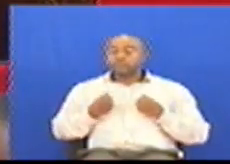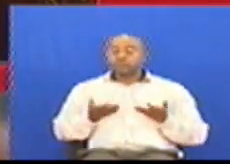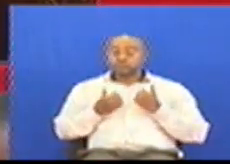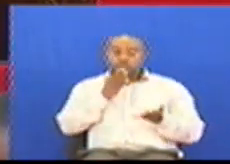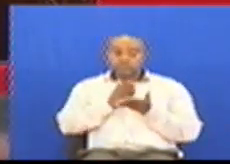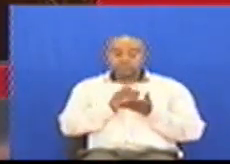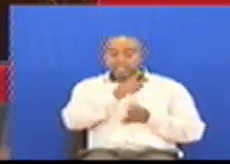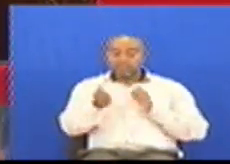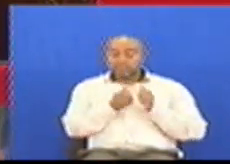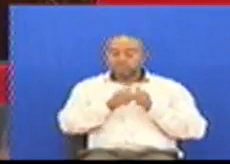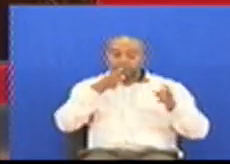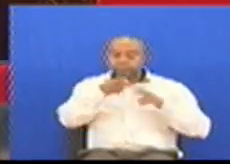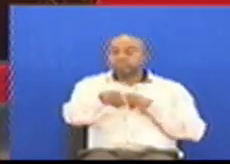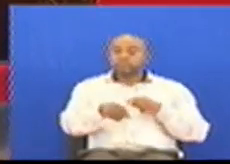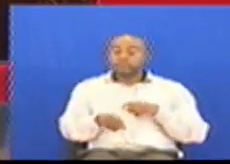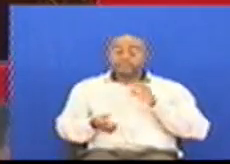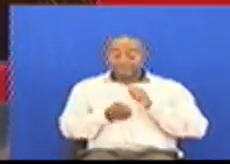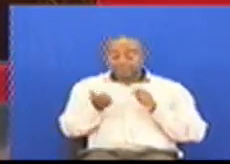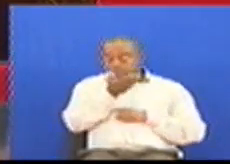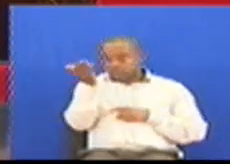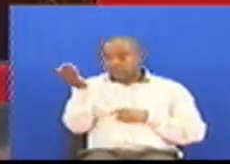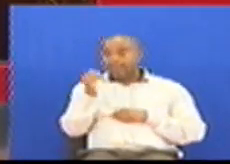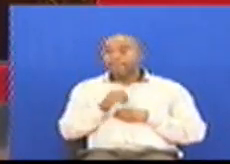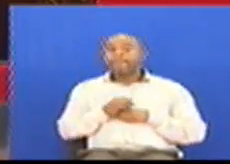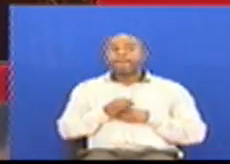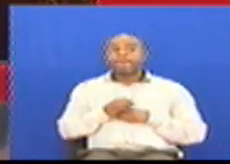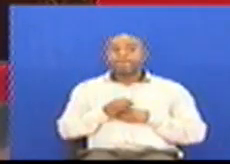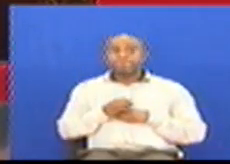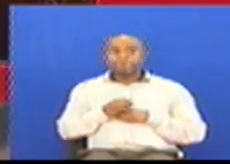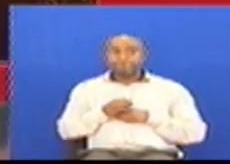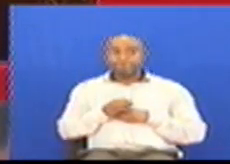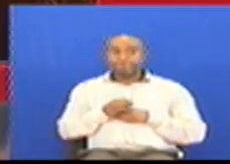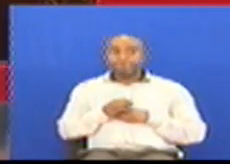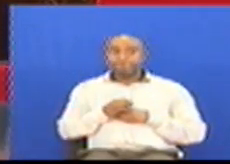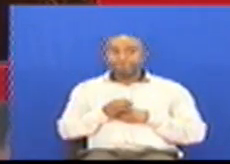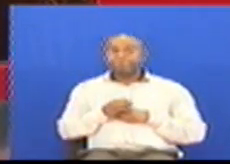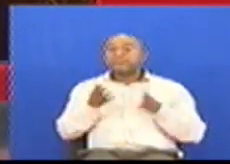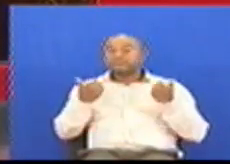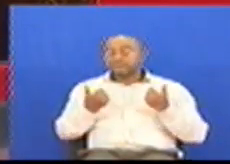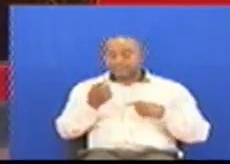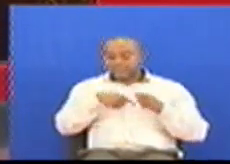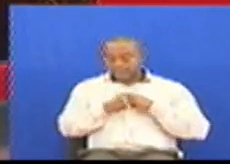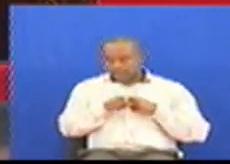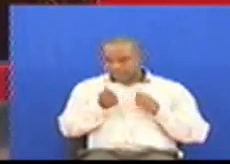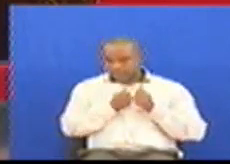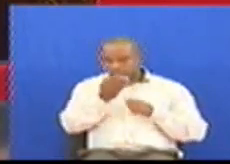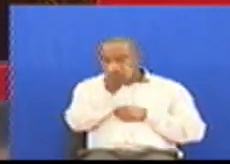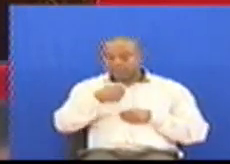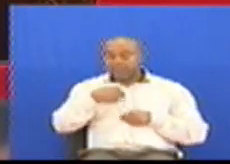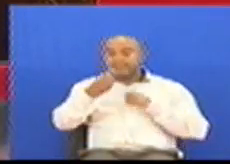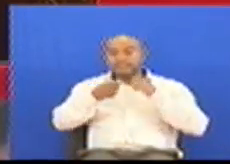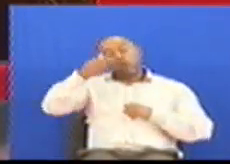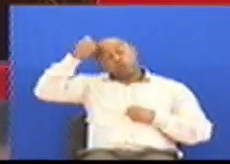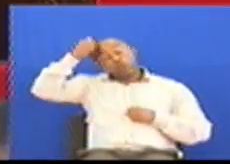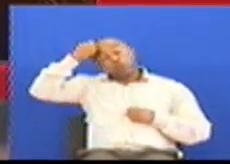matatizo yao tunayamaliza. Lakini jambo jingine kwenye swala la capitation, katika vitu ambavyo mimi nitaendelea kumkumbuka